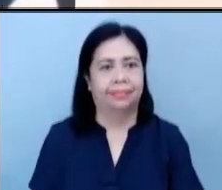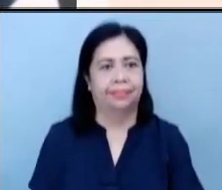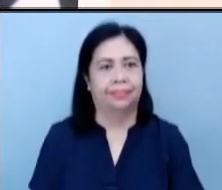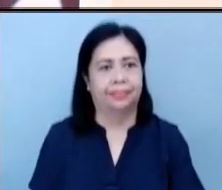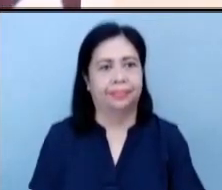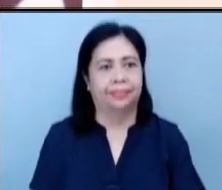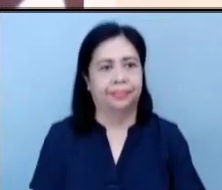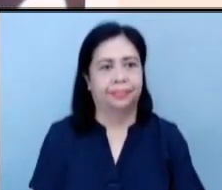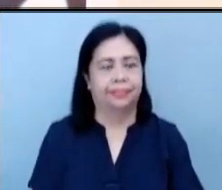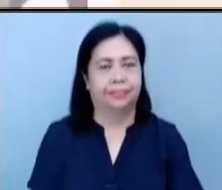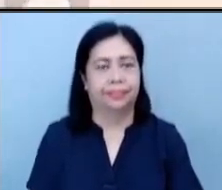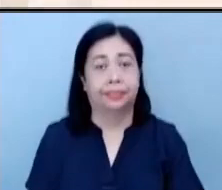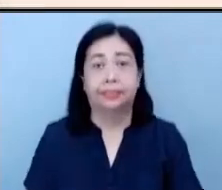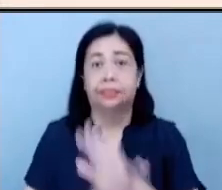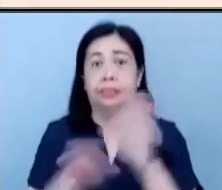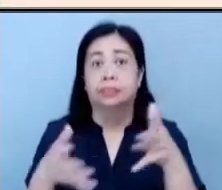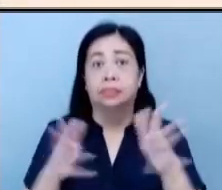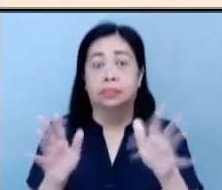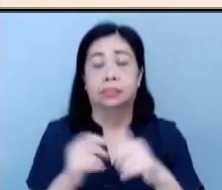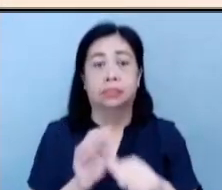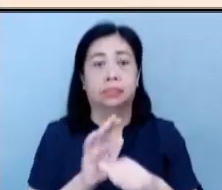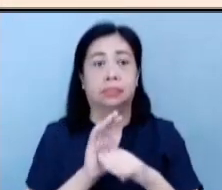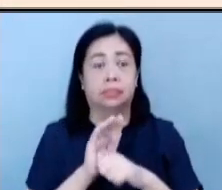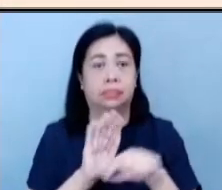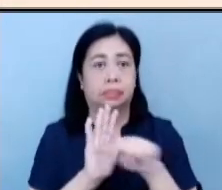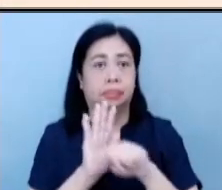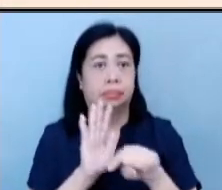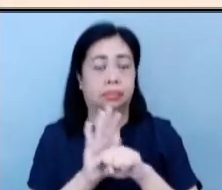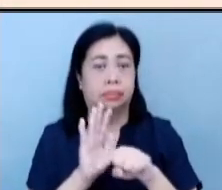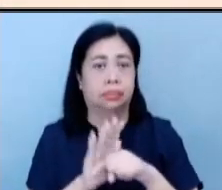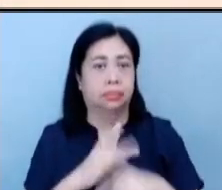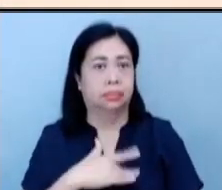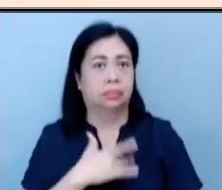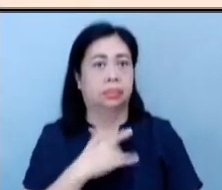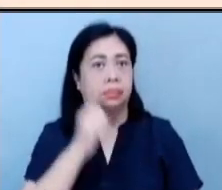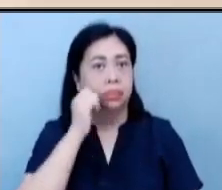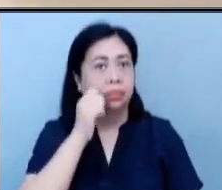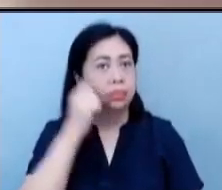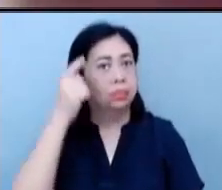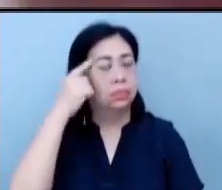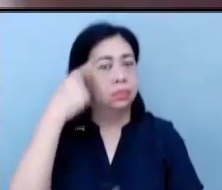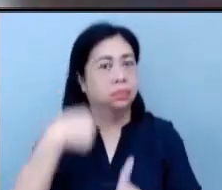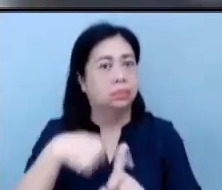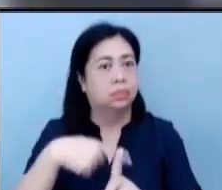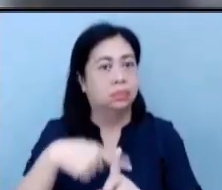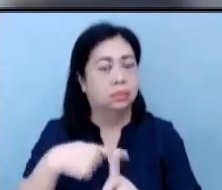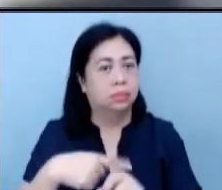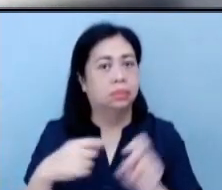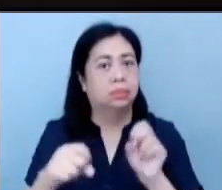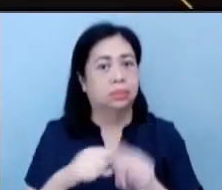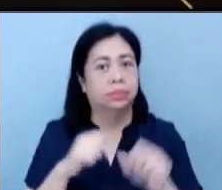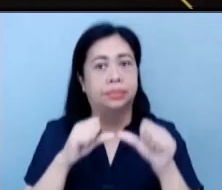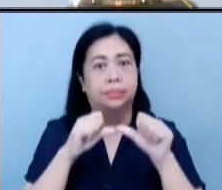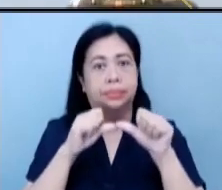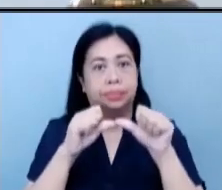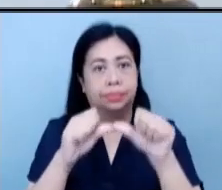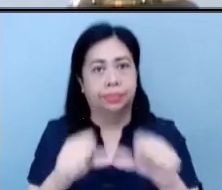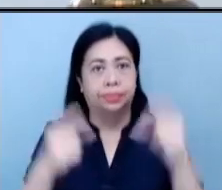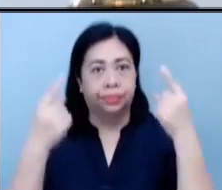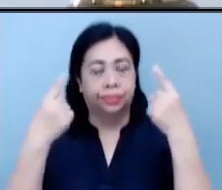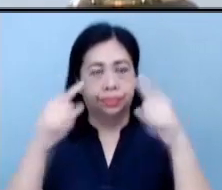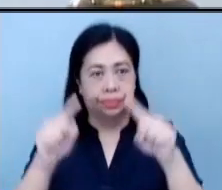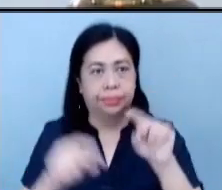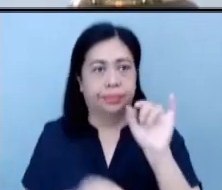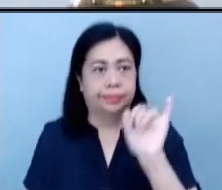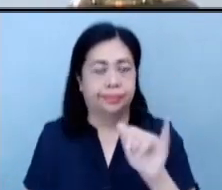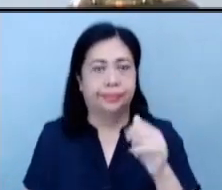Huwag mong hayaan na maka-attract ka ng negative vibes. Always think positive para tuloy-tuloy ang success. Yan po ang aral